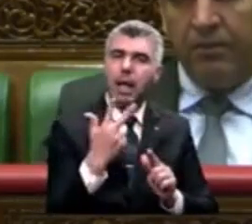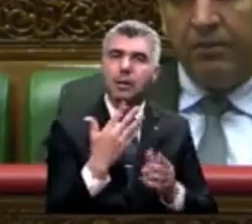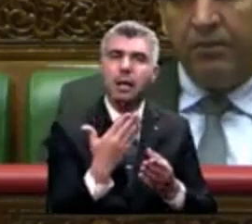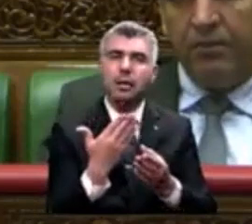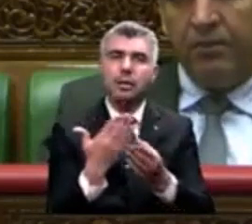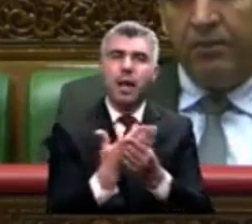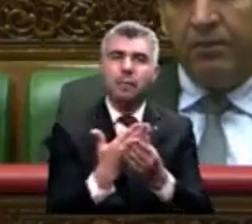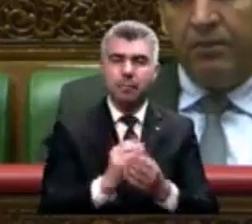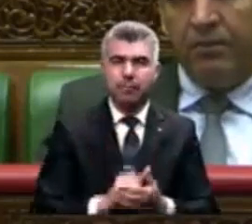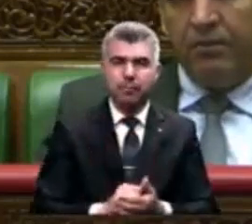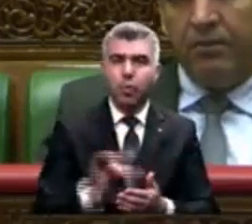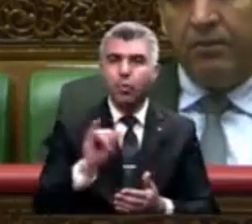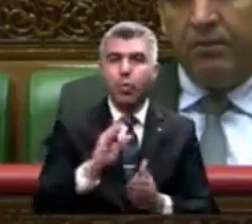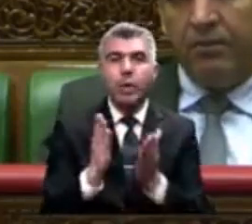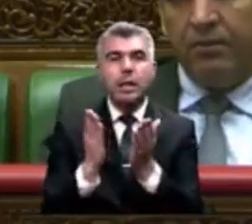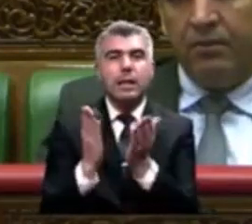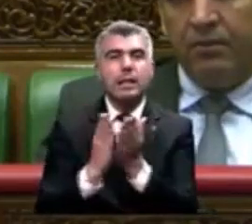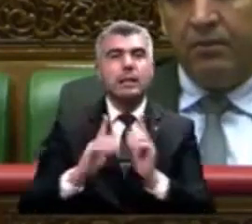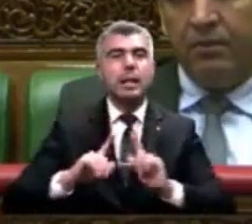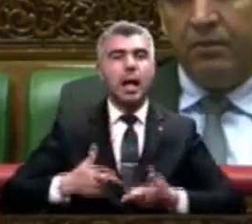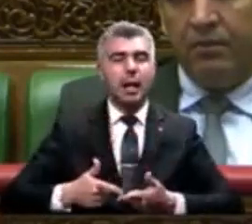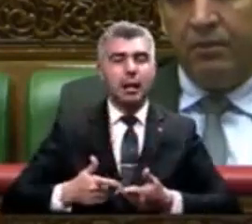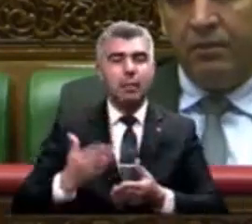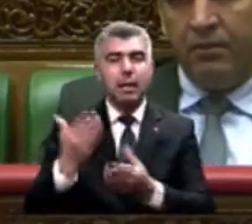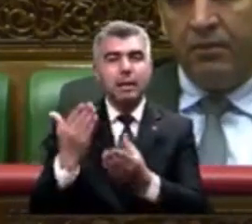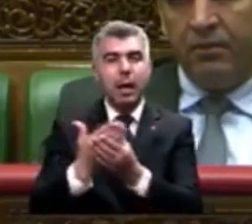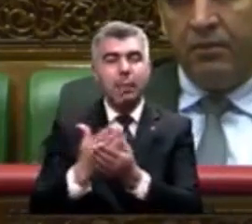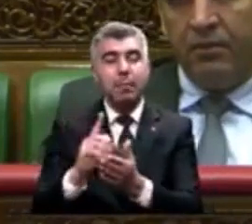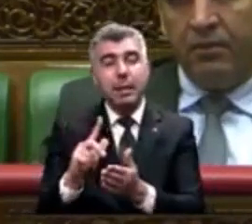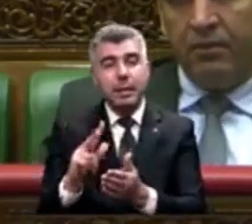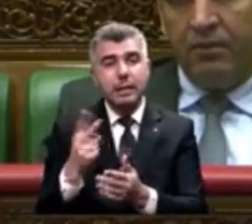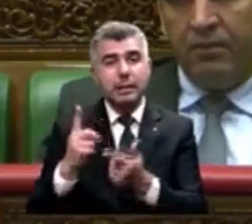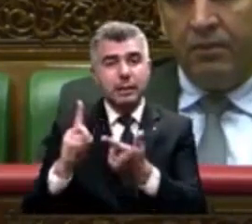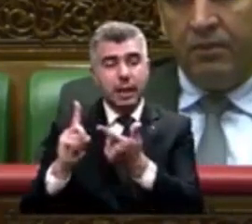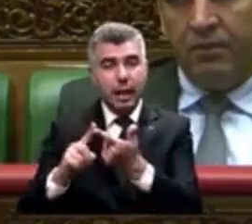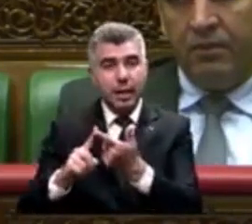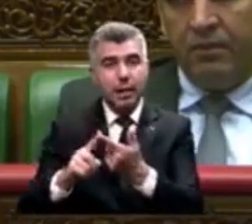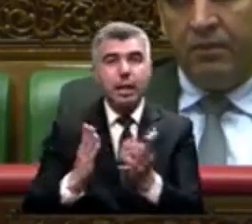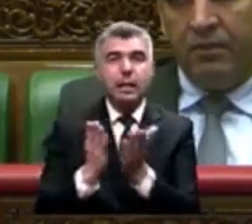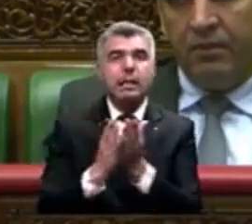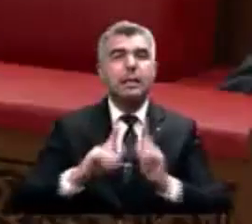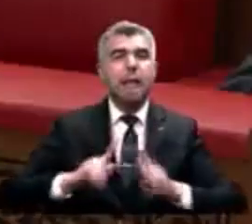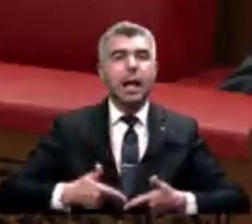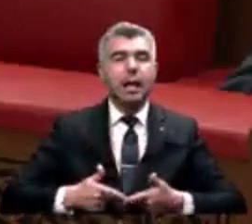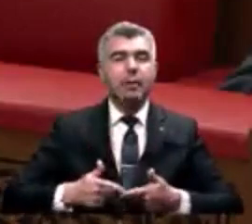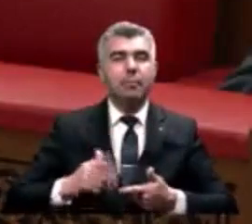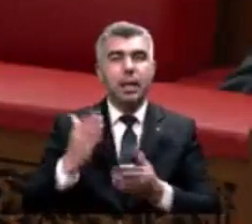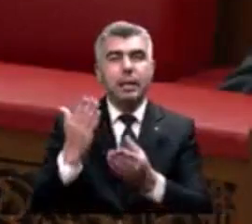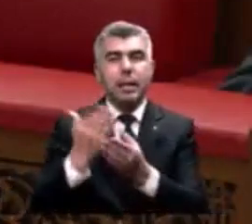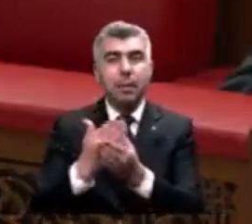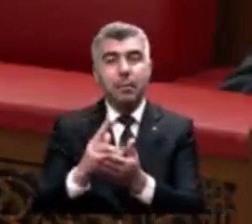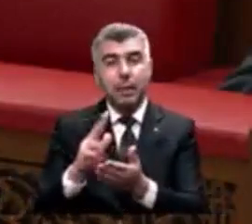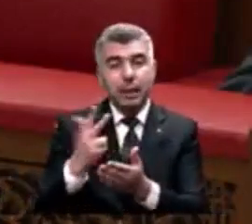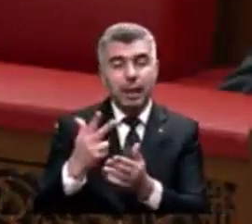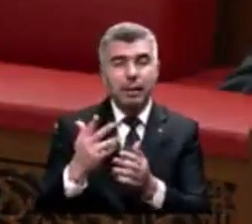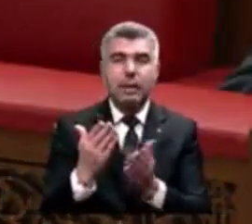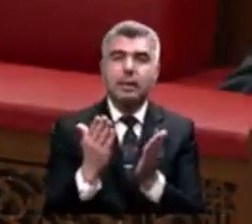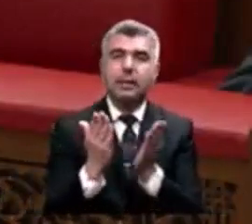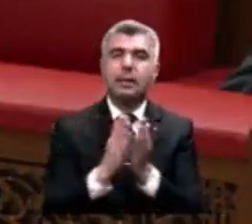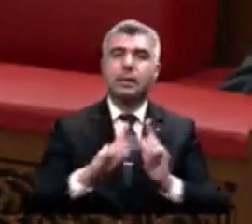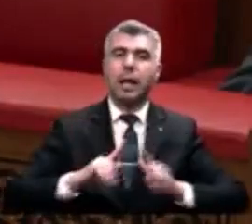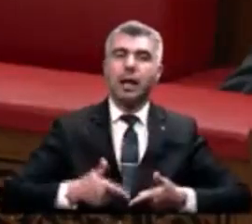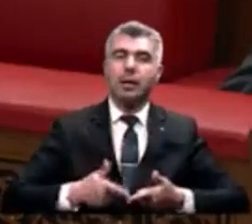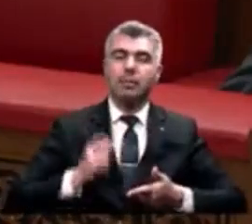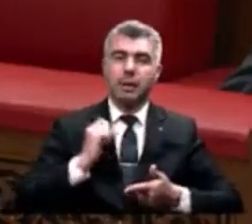السبب الأول هو التعليم، والسبب الثاني هو التعليم، والسبب الثالث هو التعليم. أتذكر جيدا